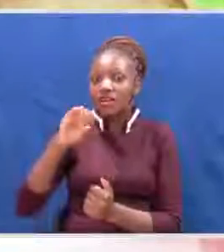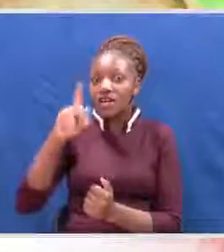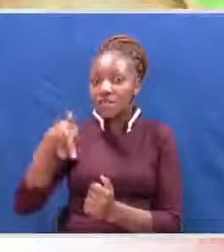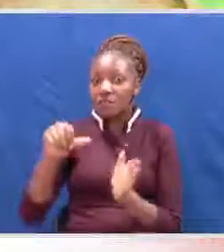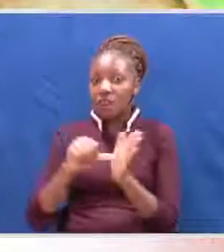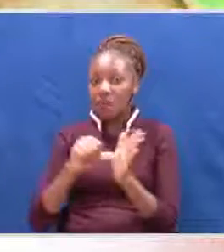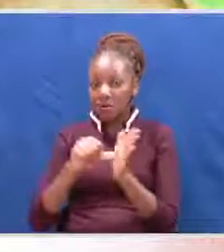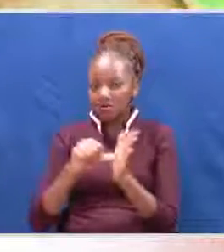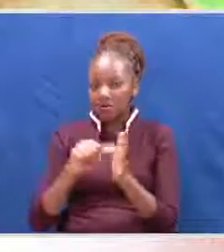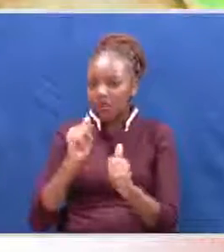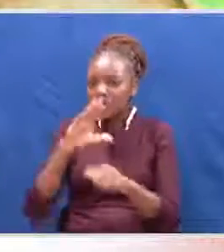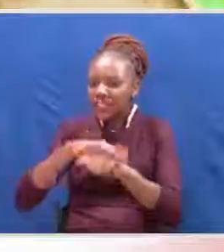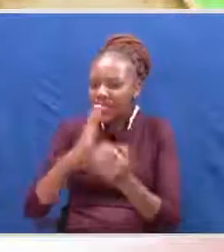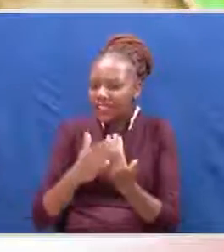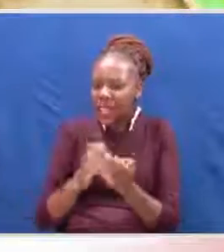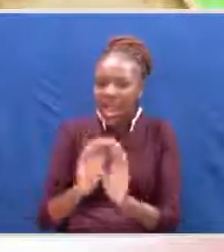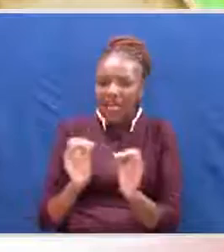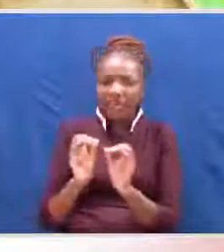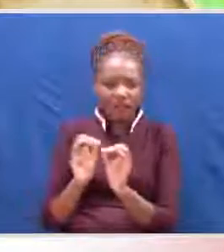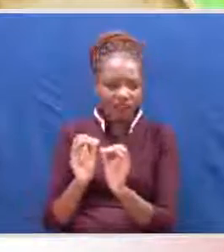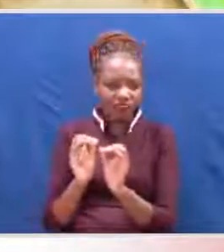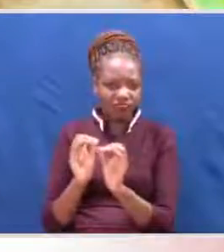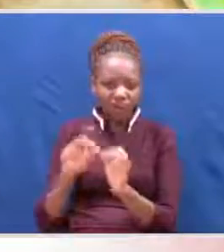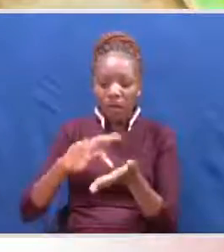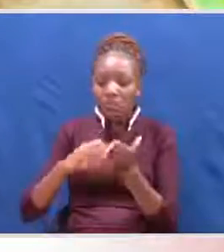time ilifaa. So ulipata hiyo joint kulikuwa na